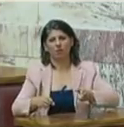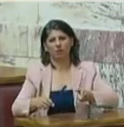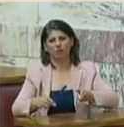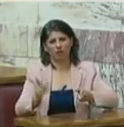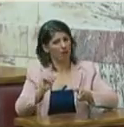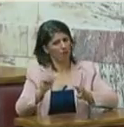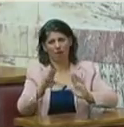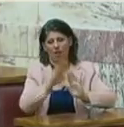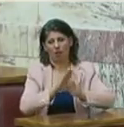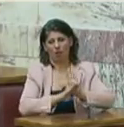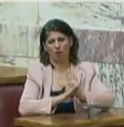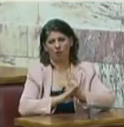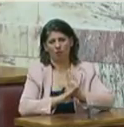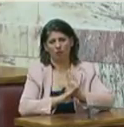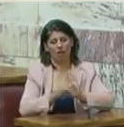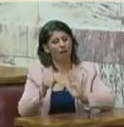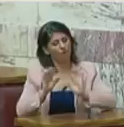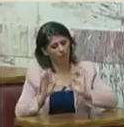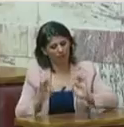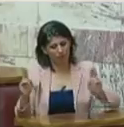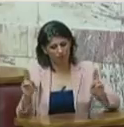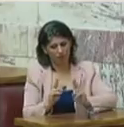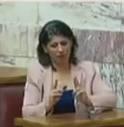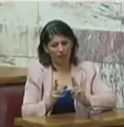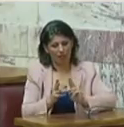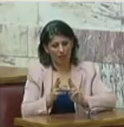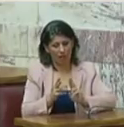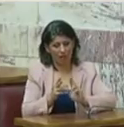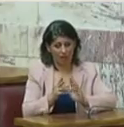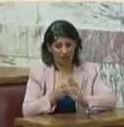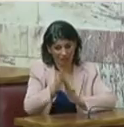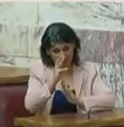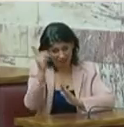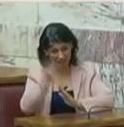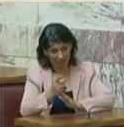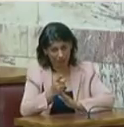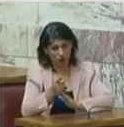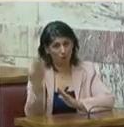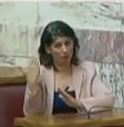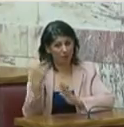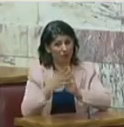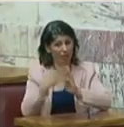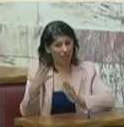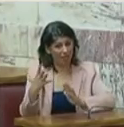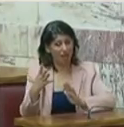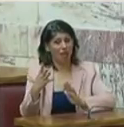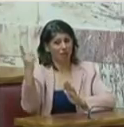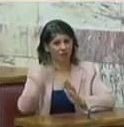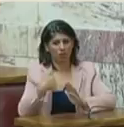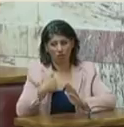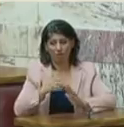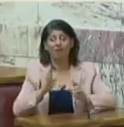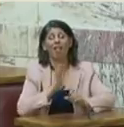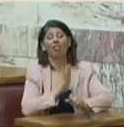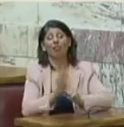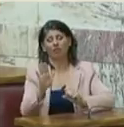Έχει ήδη βεβαίως περιοριστεί στο 13% από το 19%, όμως για μας αυτό δεν είναι αρκετό. Η